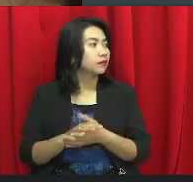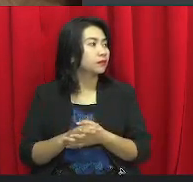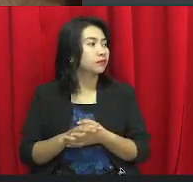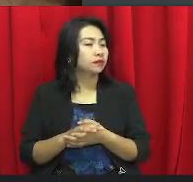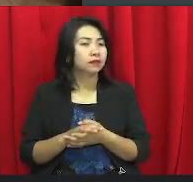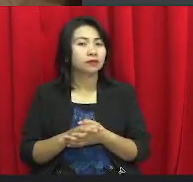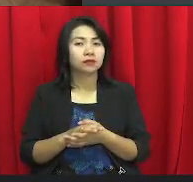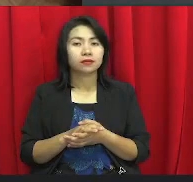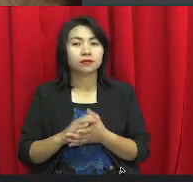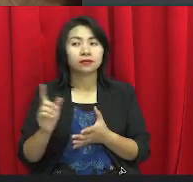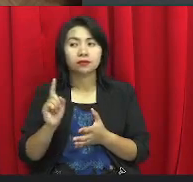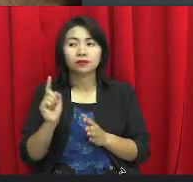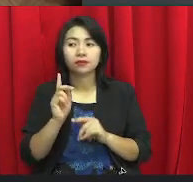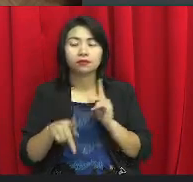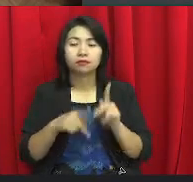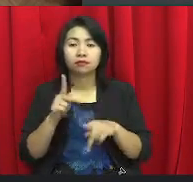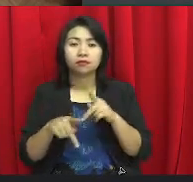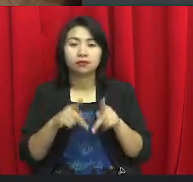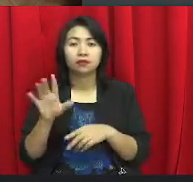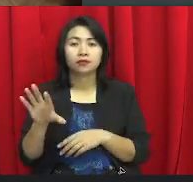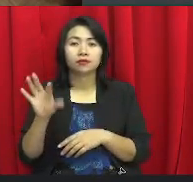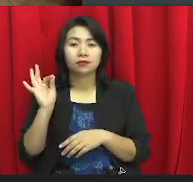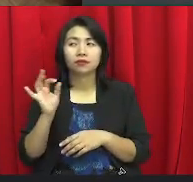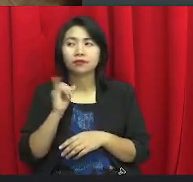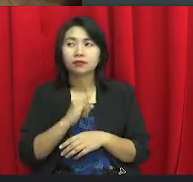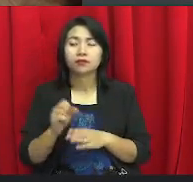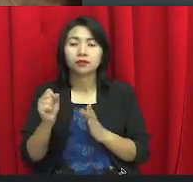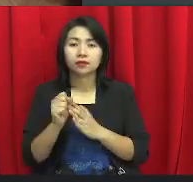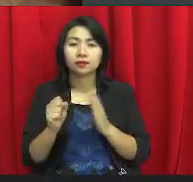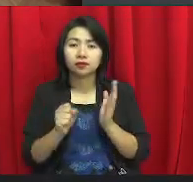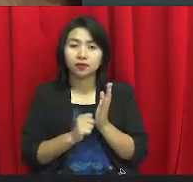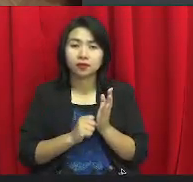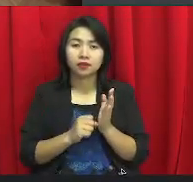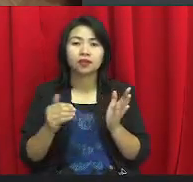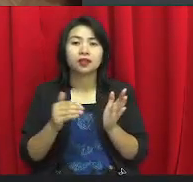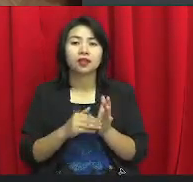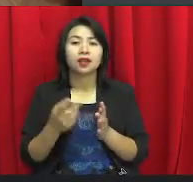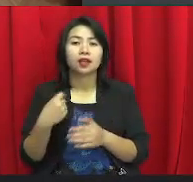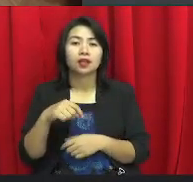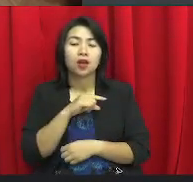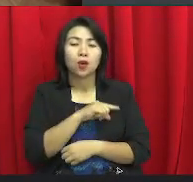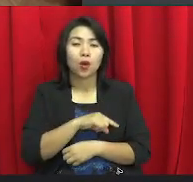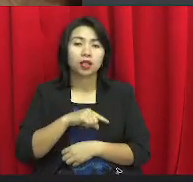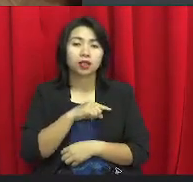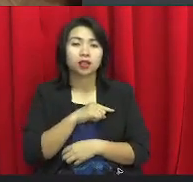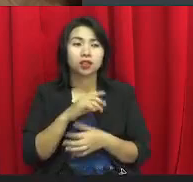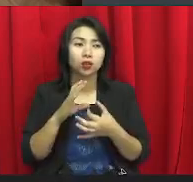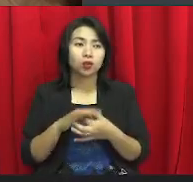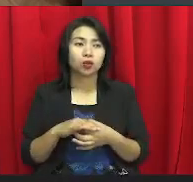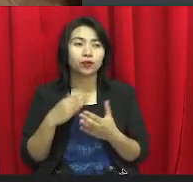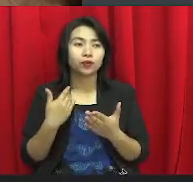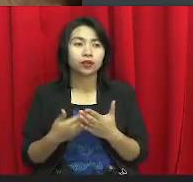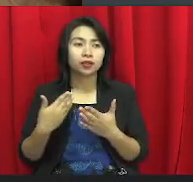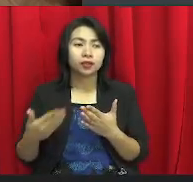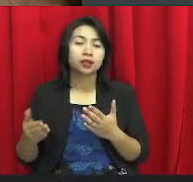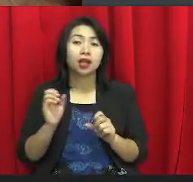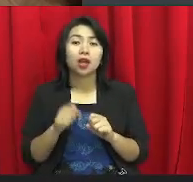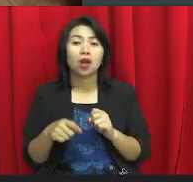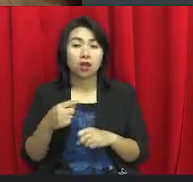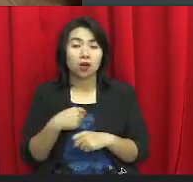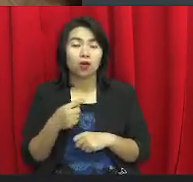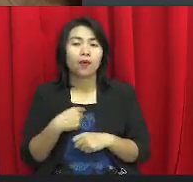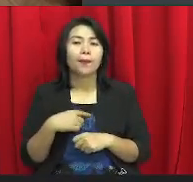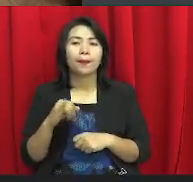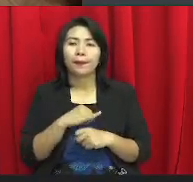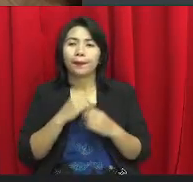customer ay standard. So yung quality ng kanilang produkto. So mga kapatid, ako yung nagpapasalamat sa Panginoon